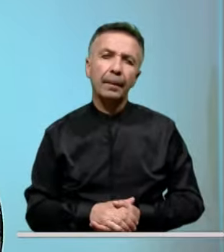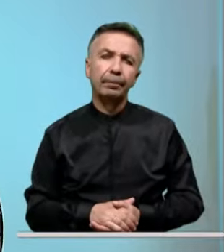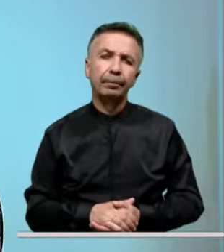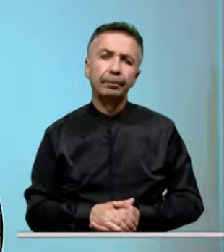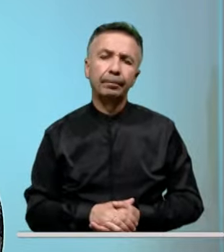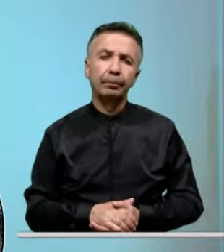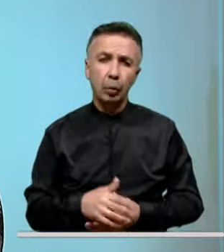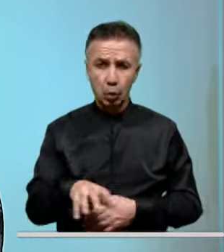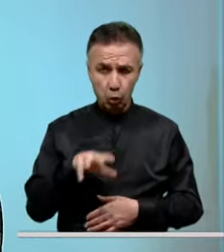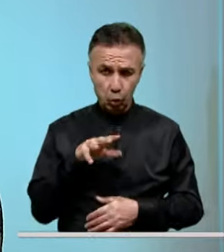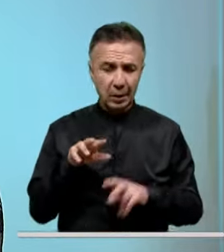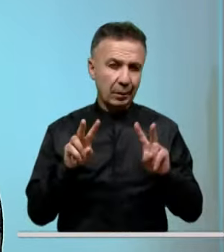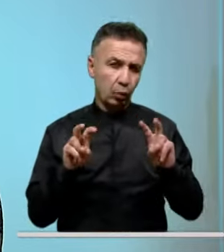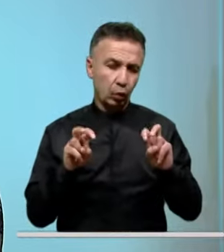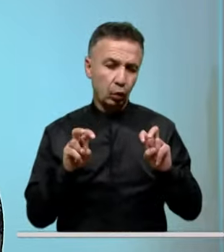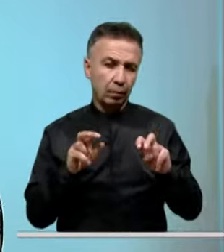Bu konu